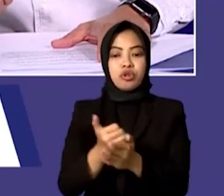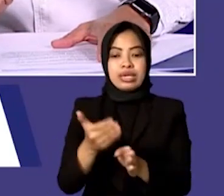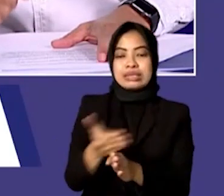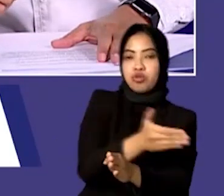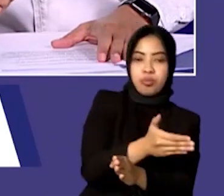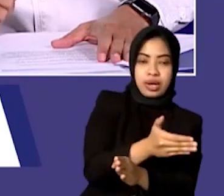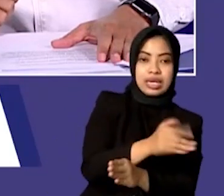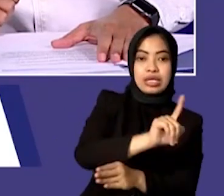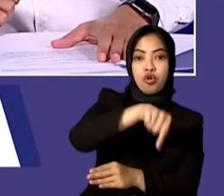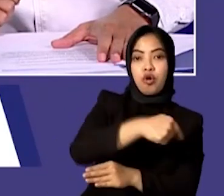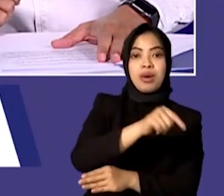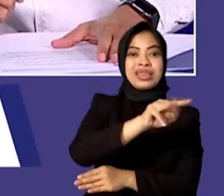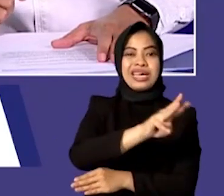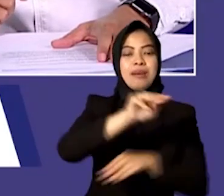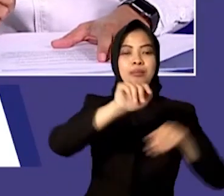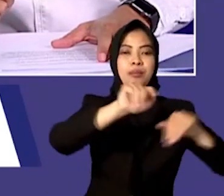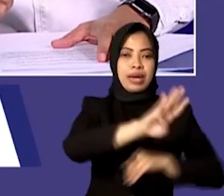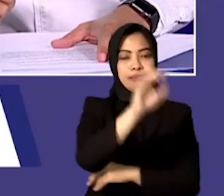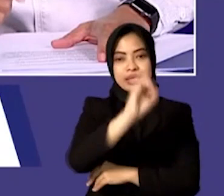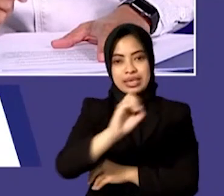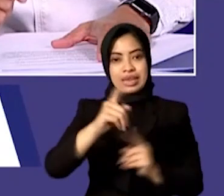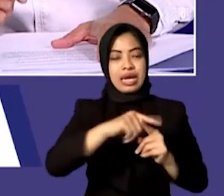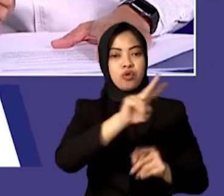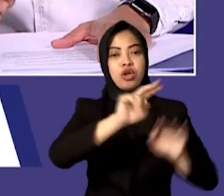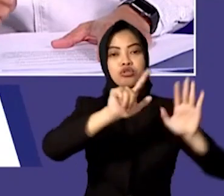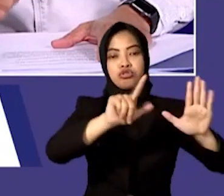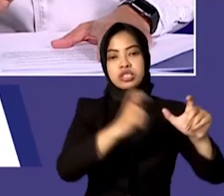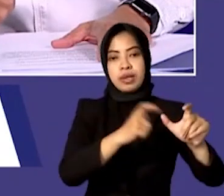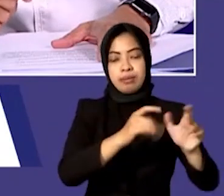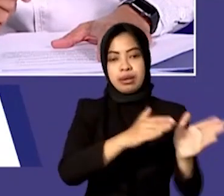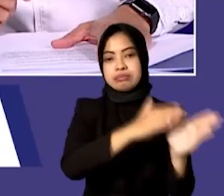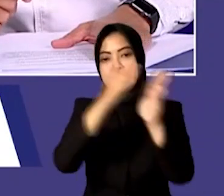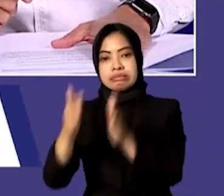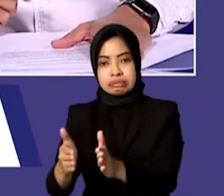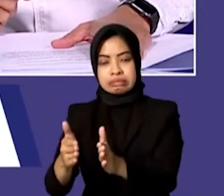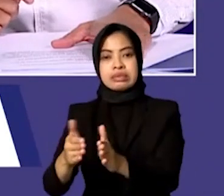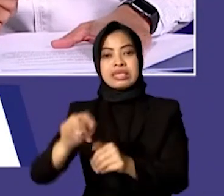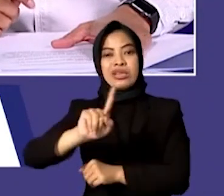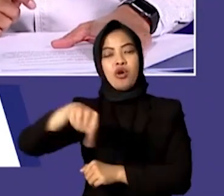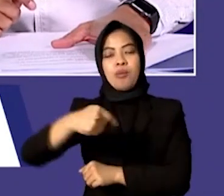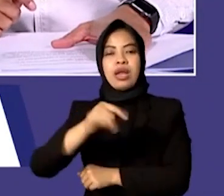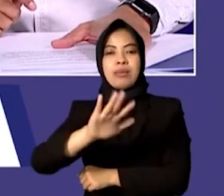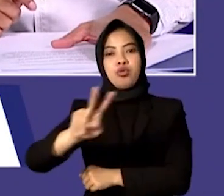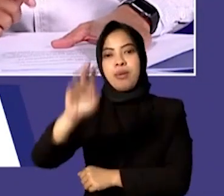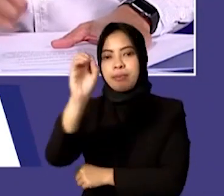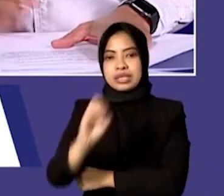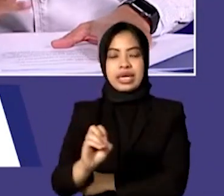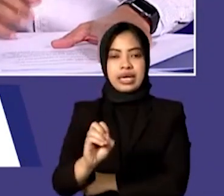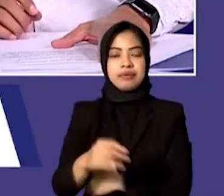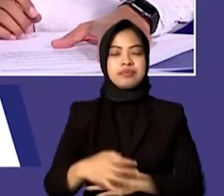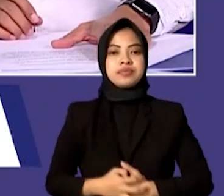sebelumnya 1,34 persen pada 27september menjadi 1,5 puluh dua persen